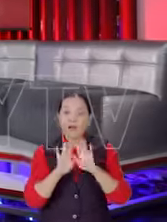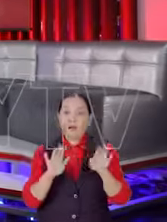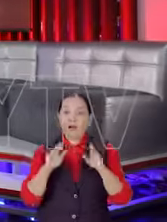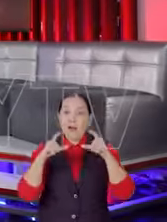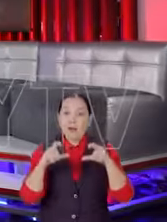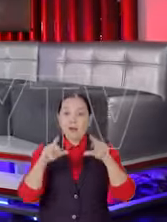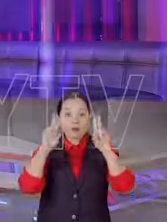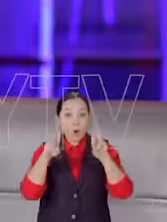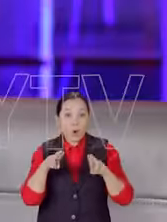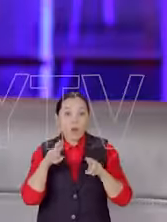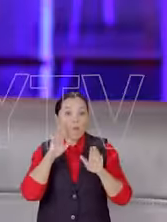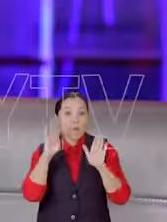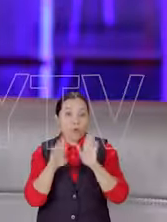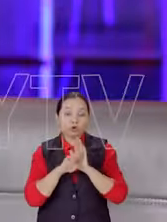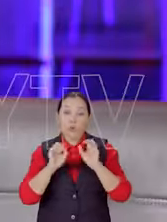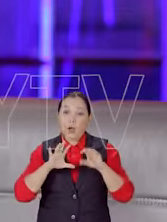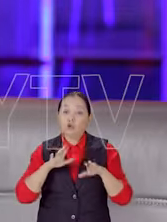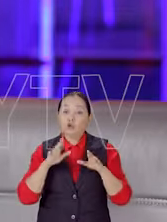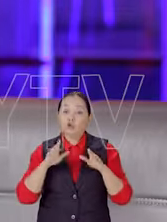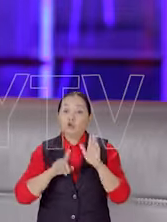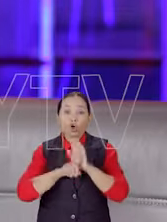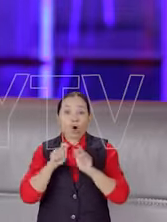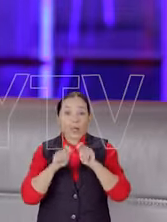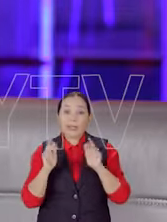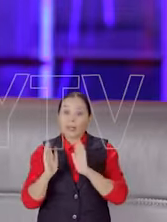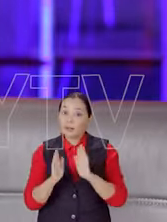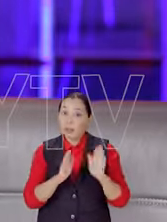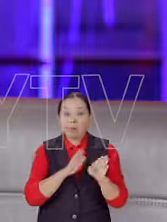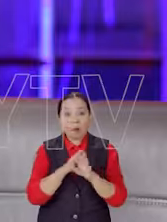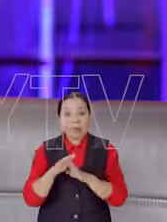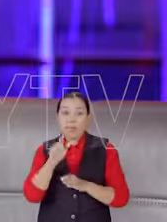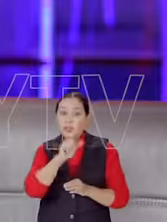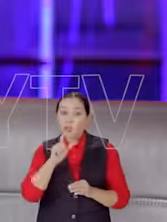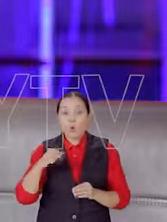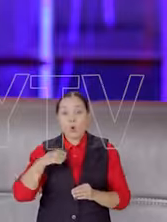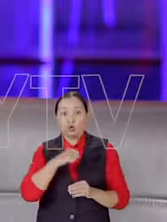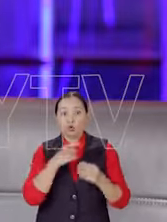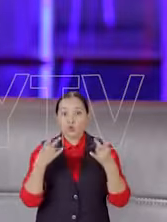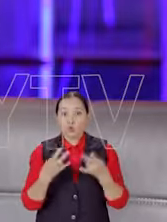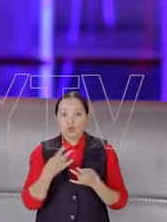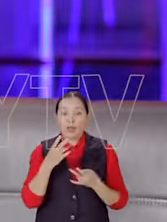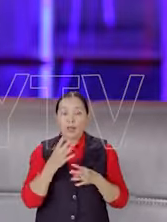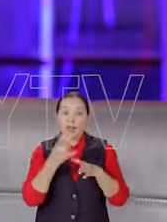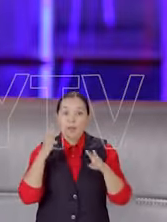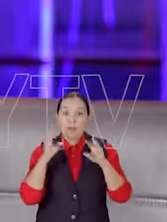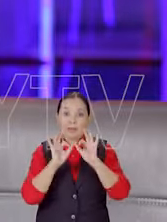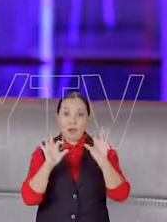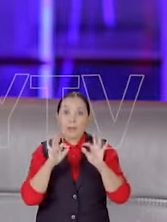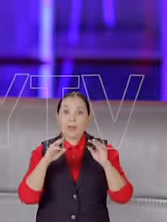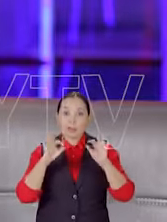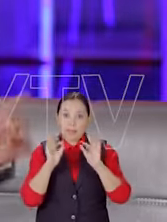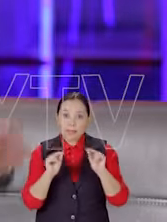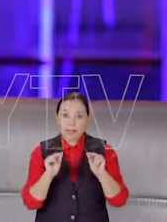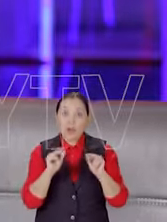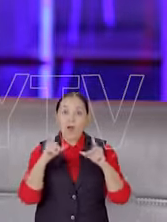Nafaqat karantin qoidalariga bo'ysunish, balki joriy etilgan tartiblarga amal qilish insonlarning o'zi uchun kerakligini navbatdagi xabar ham